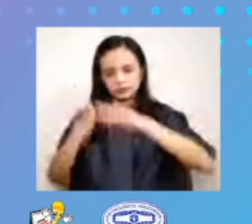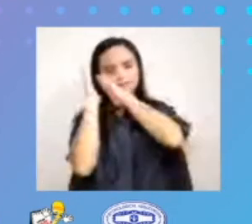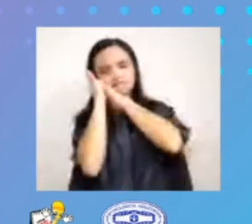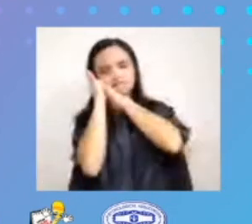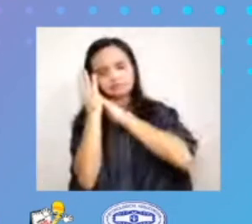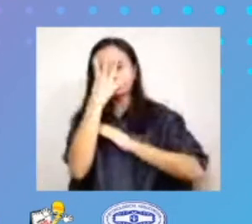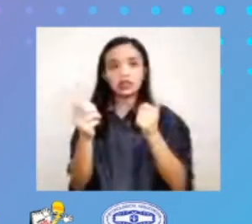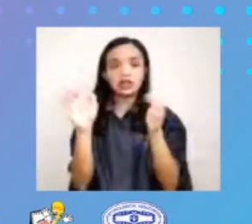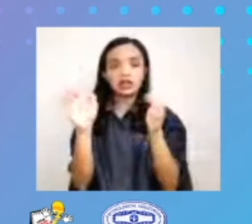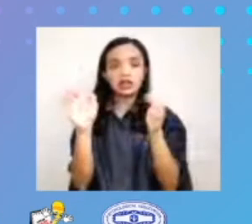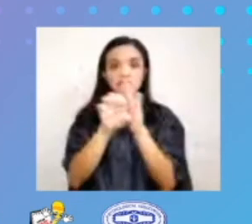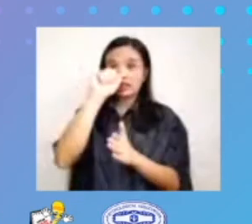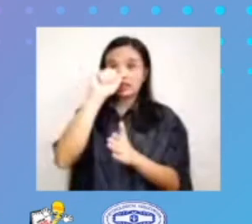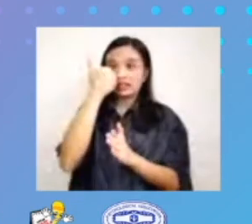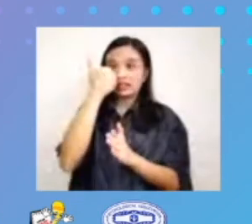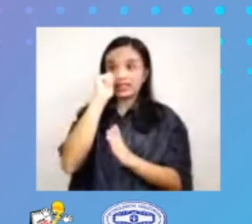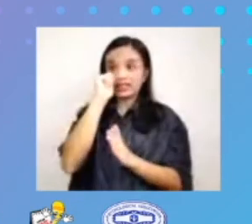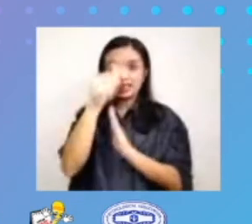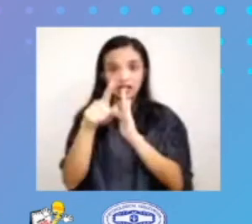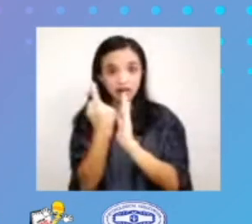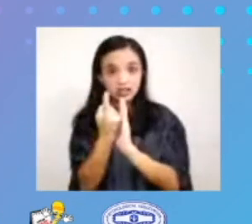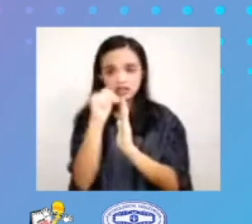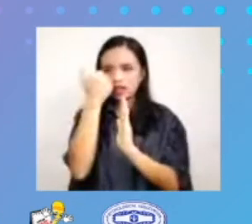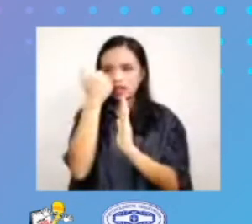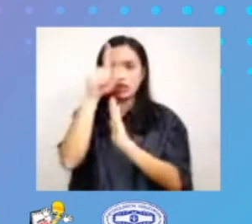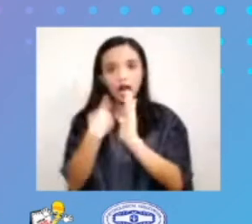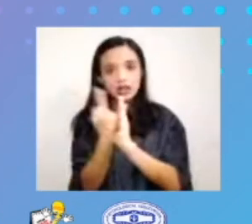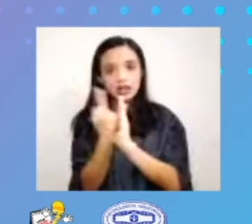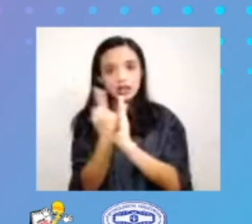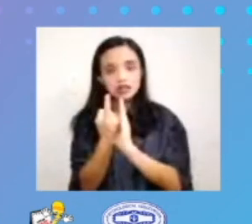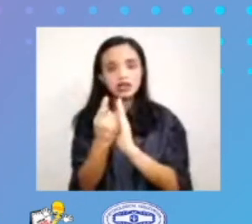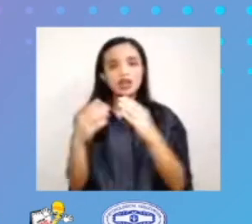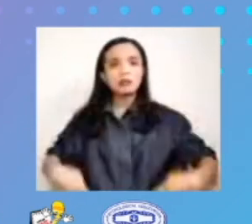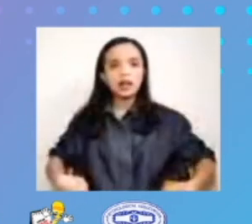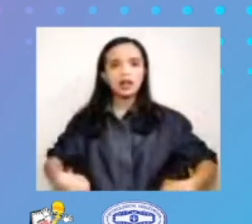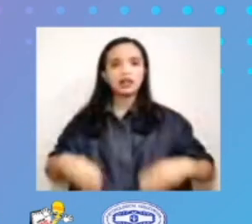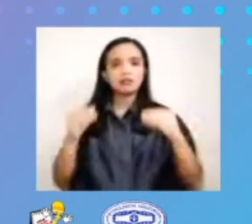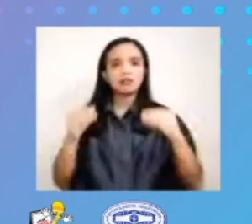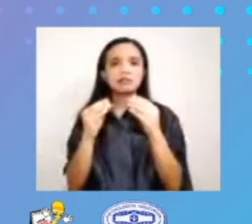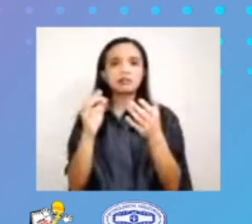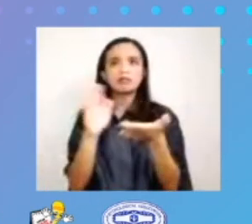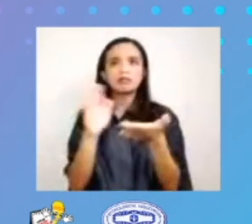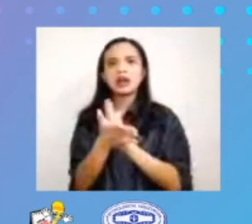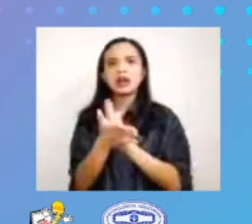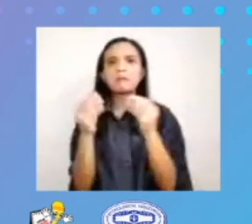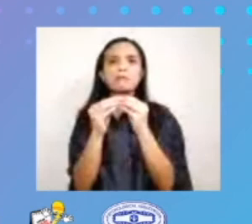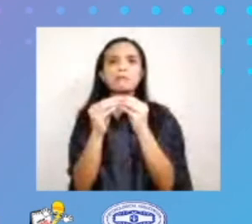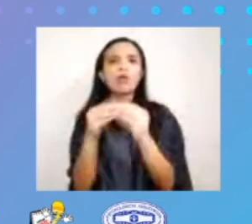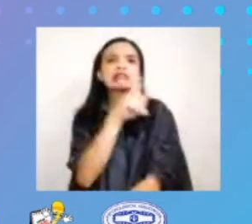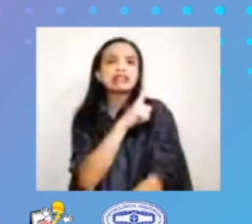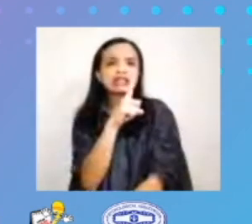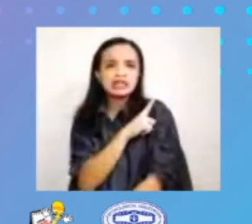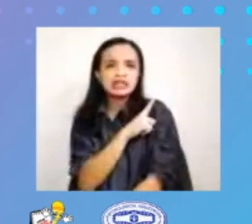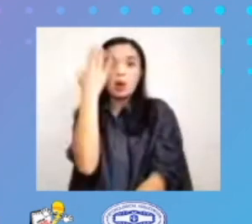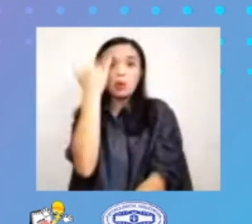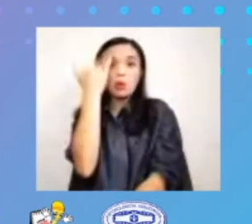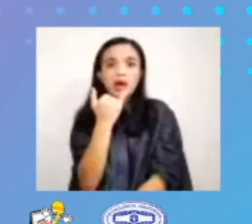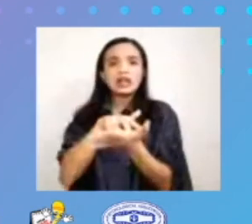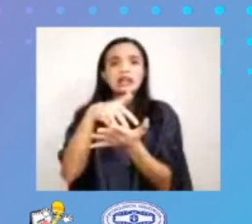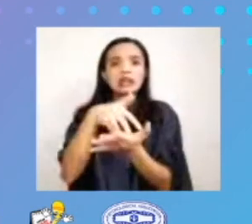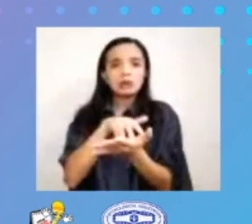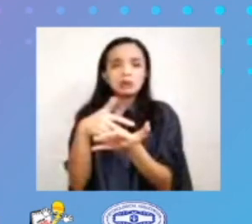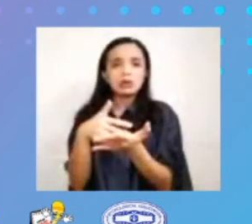ating psychological or emotional path is yung tulog ka ng tulog. Yung when you stay longer on